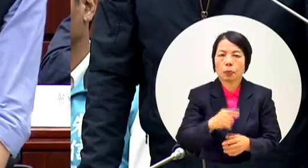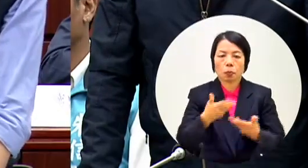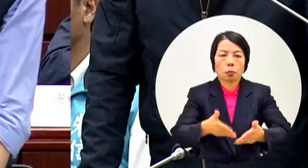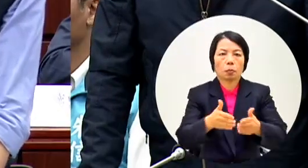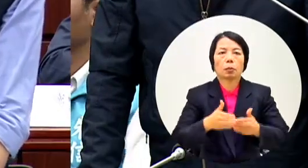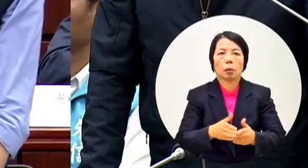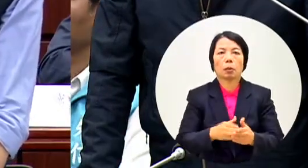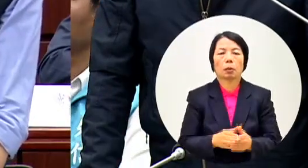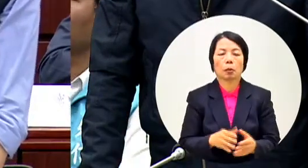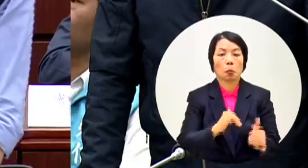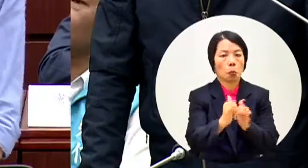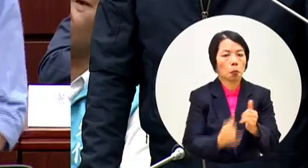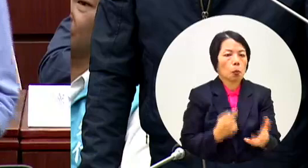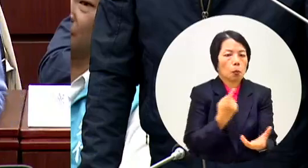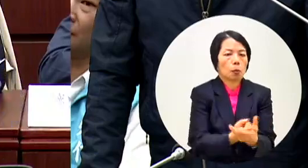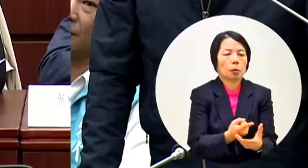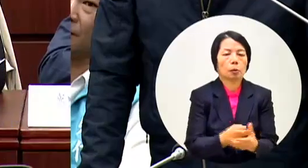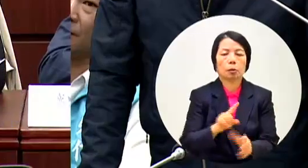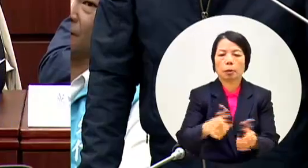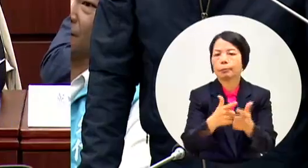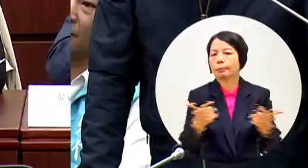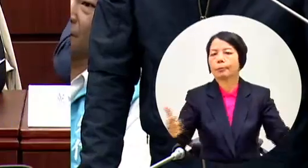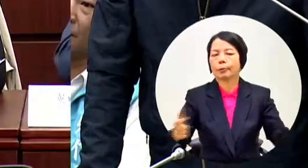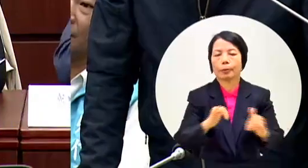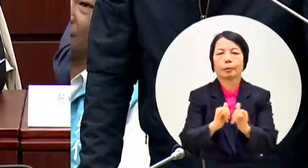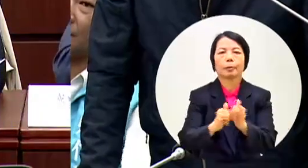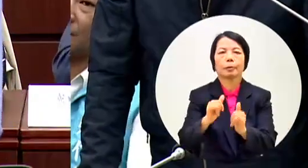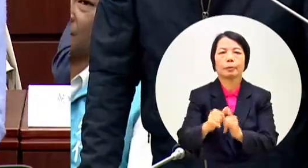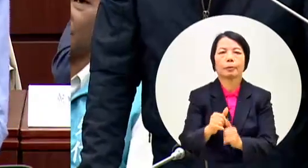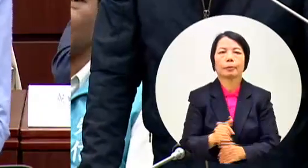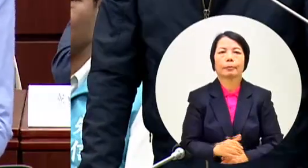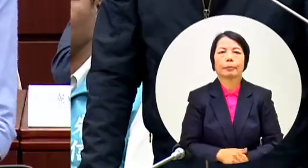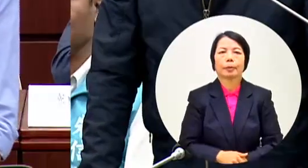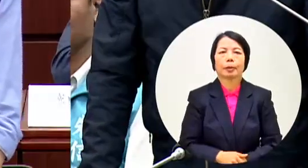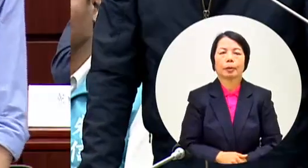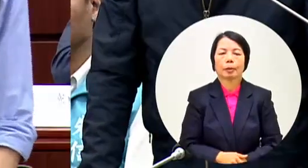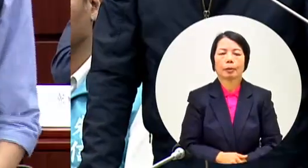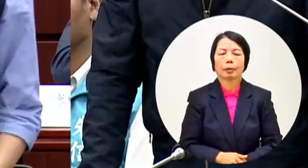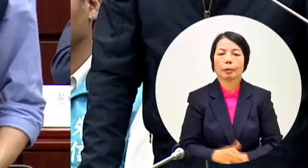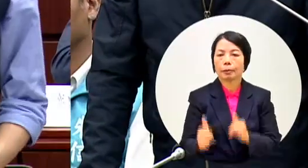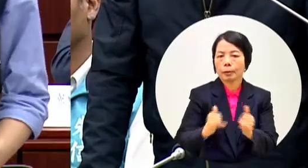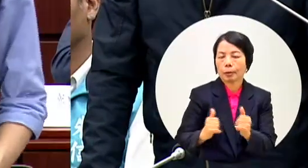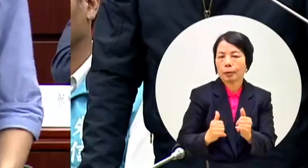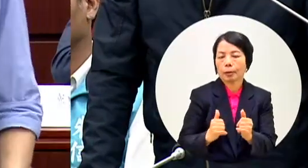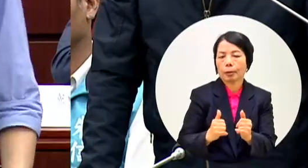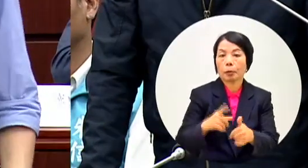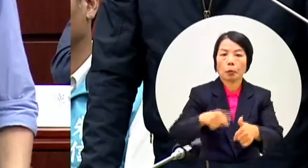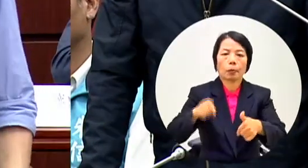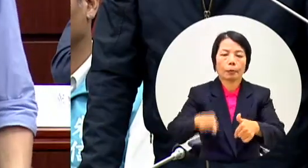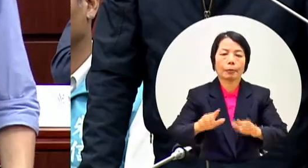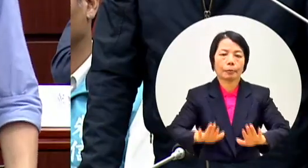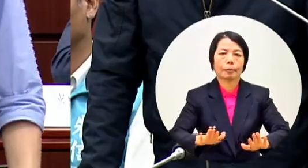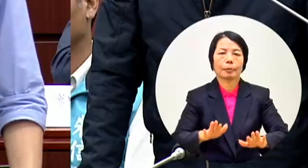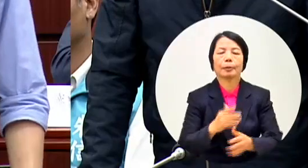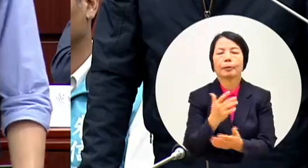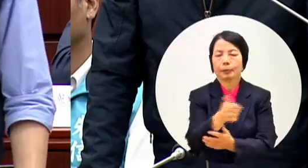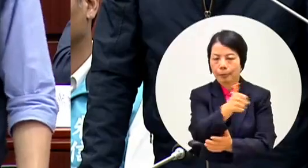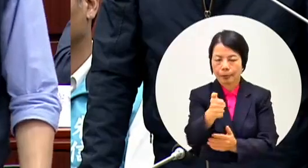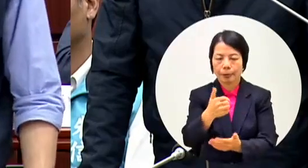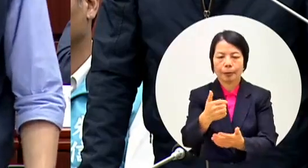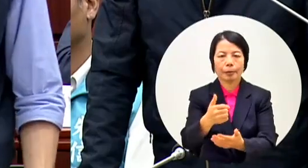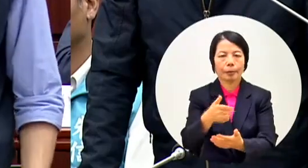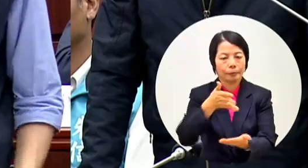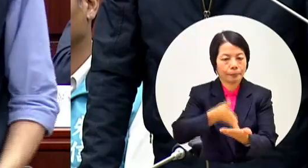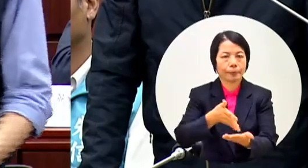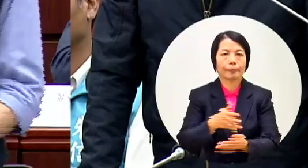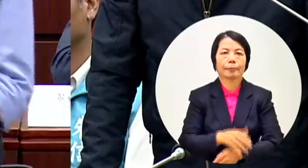会这个政治这个社会化的今天呢、啊，非常感谢吴议员提出来。第二个，立功政见，我们在